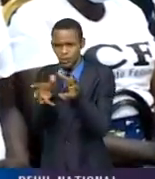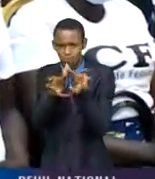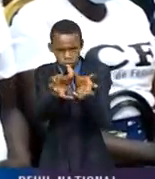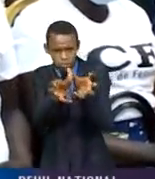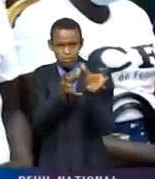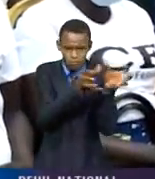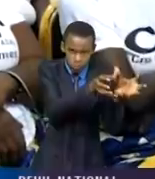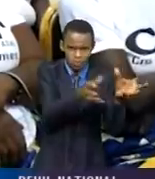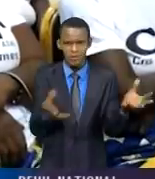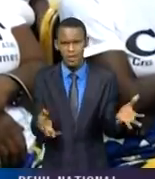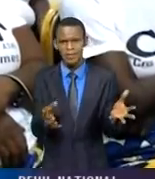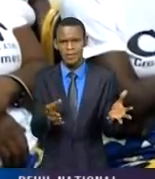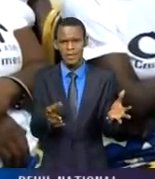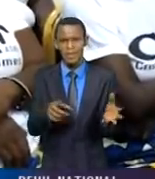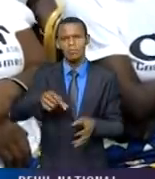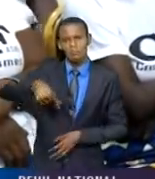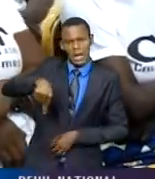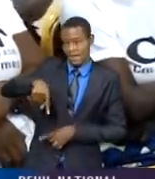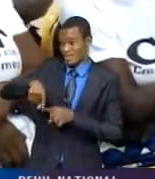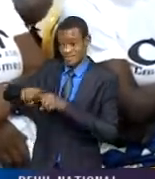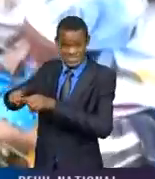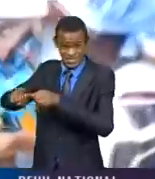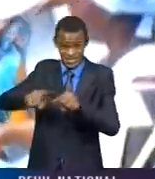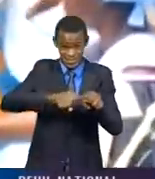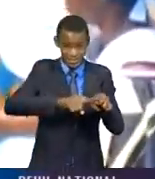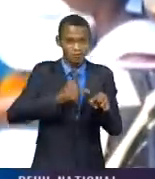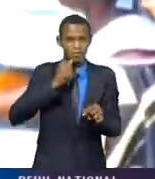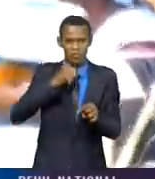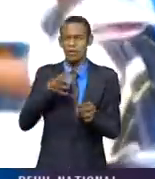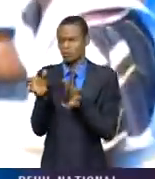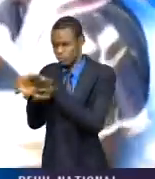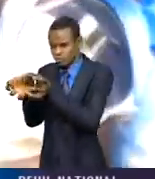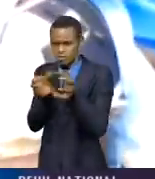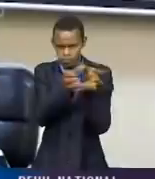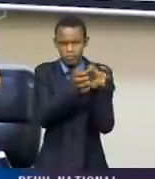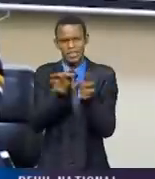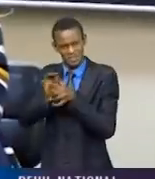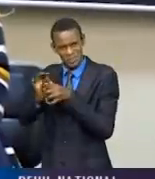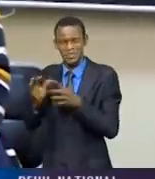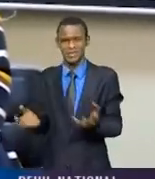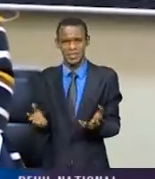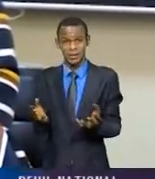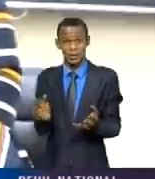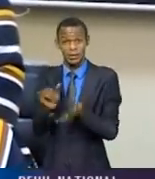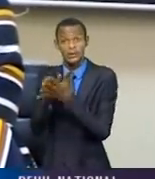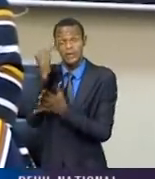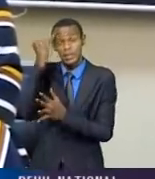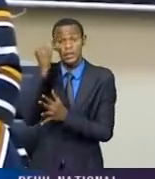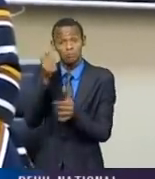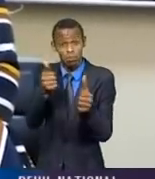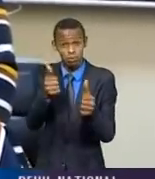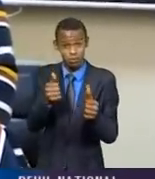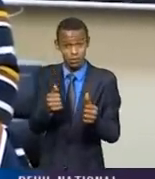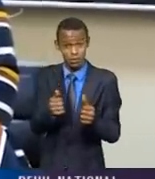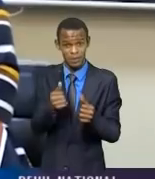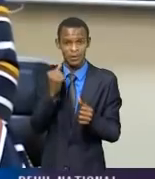du quartier célèbre batongué commune des calames une initiative qui selon la coordonnatrice des cris des femmes angélique cas